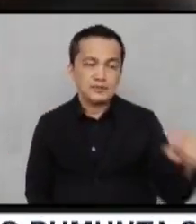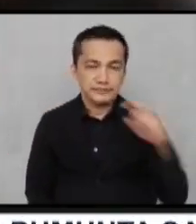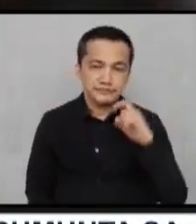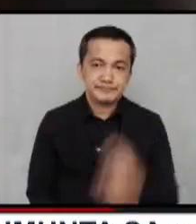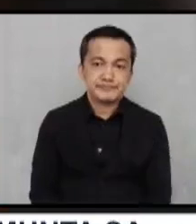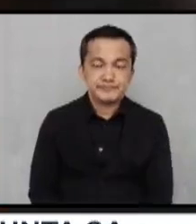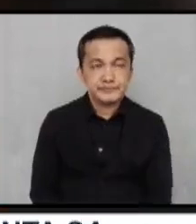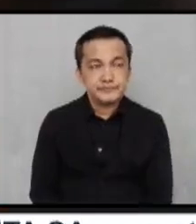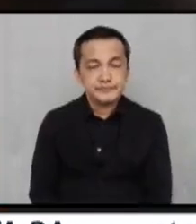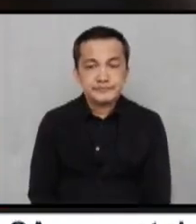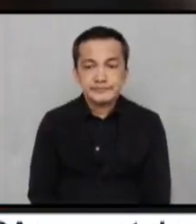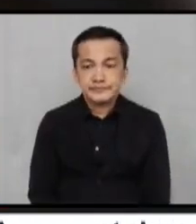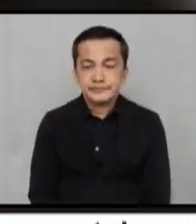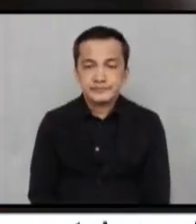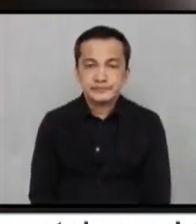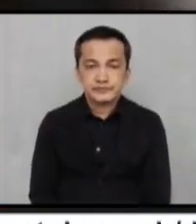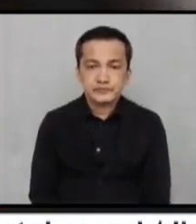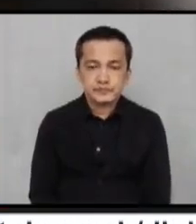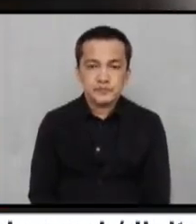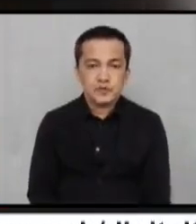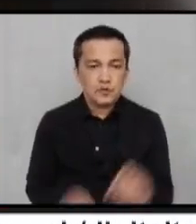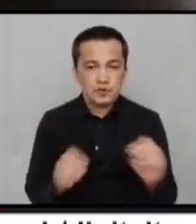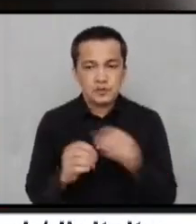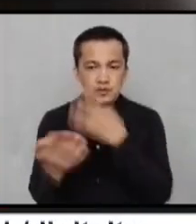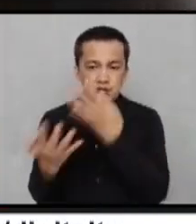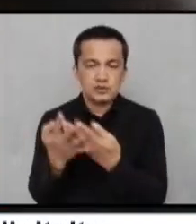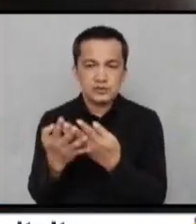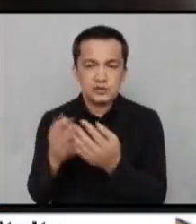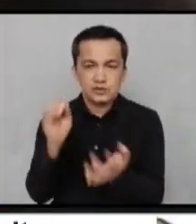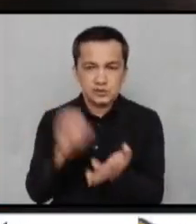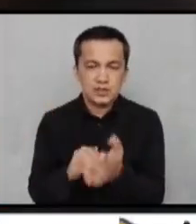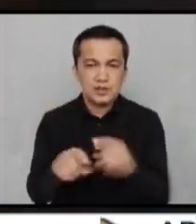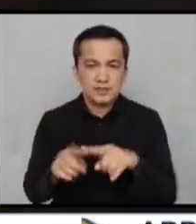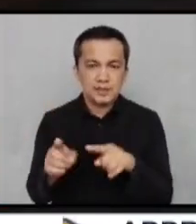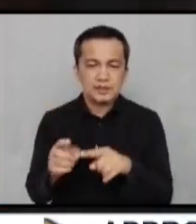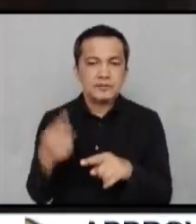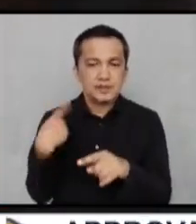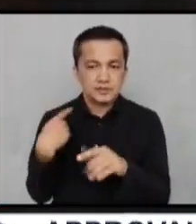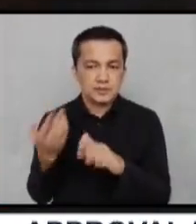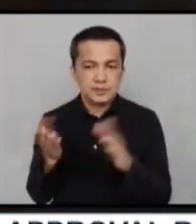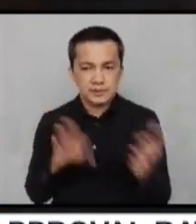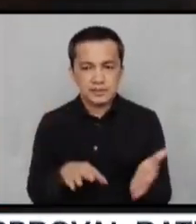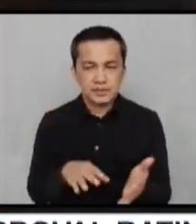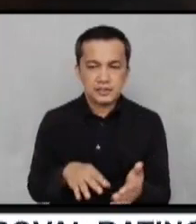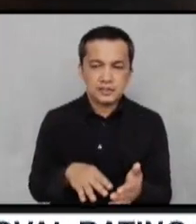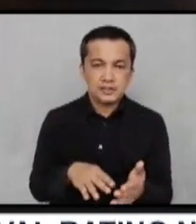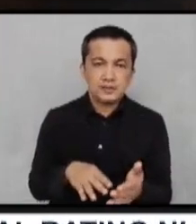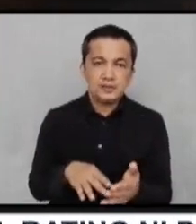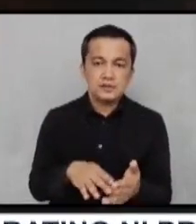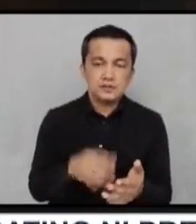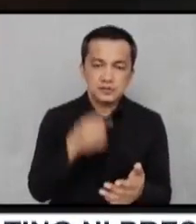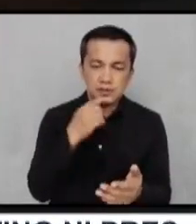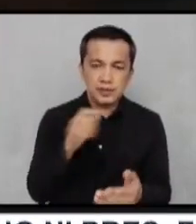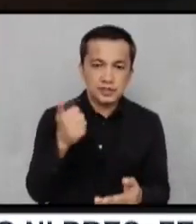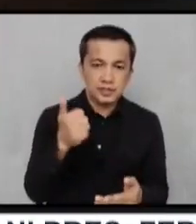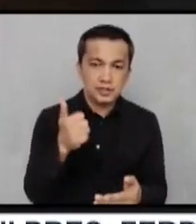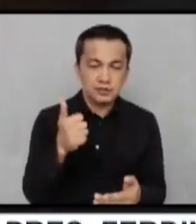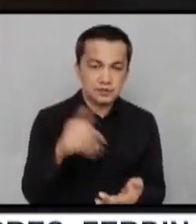walang nakukulong sa utang pero may namamatay. Sabi nila, 10,000 lang ang ulo